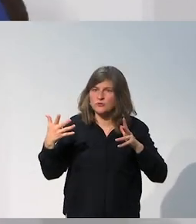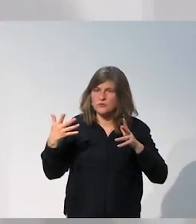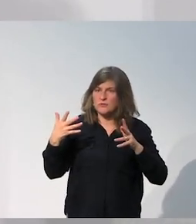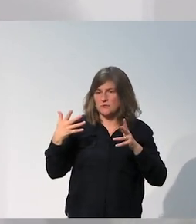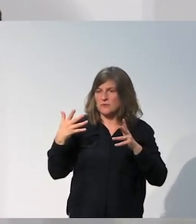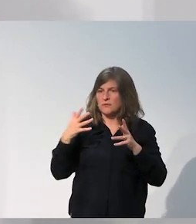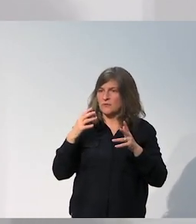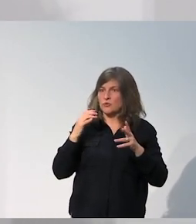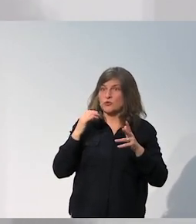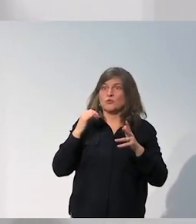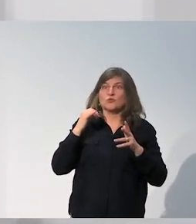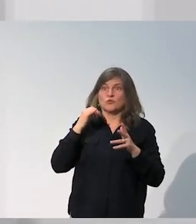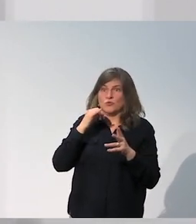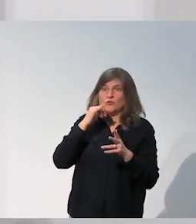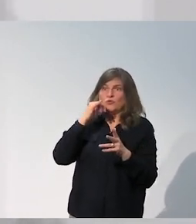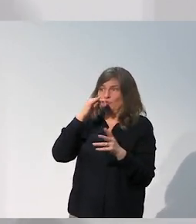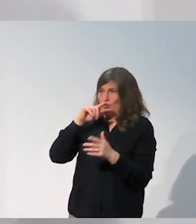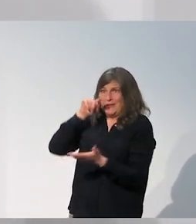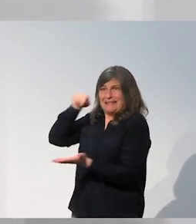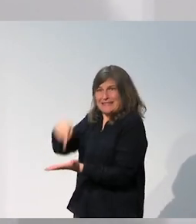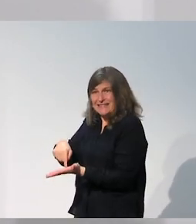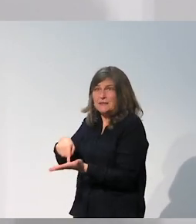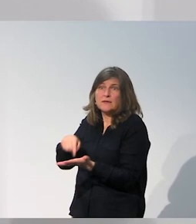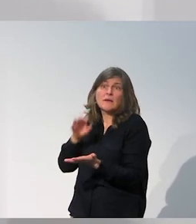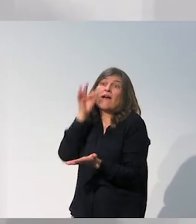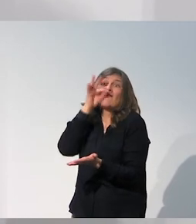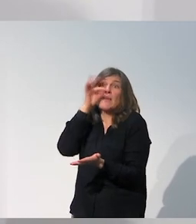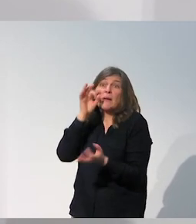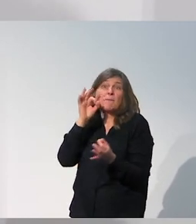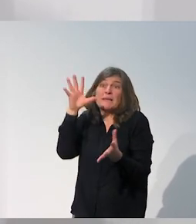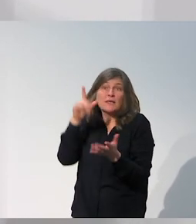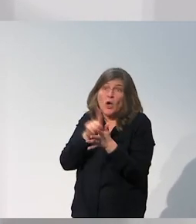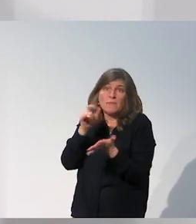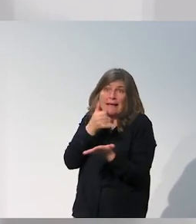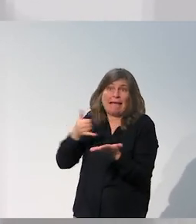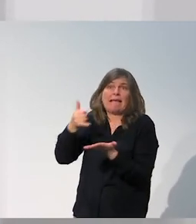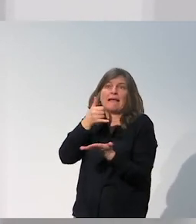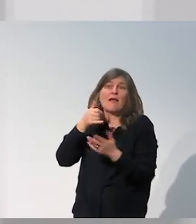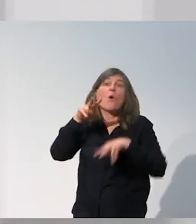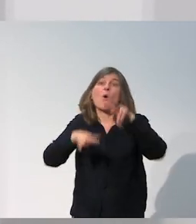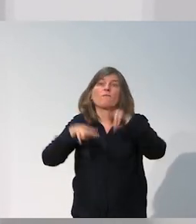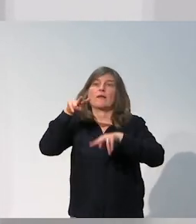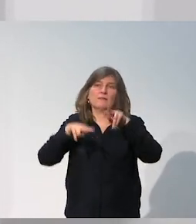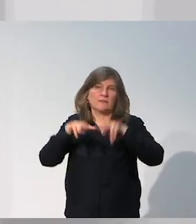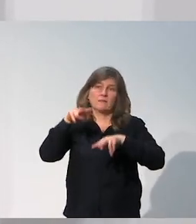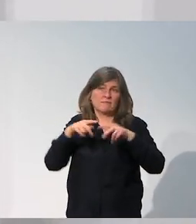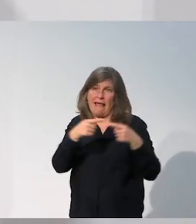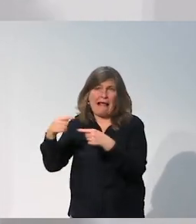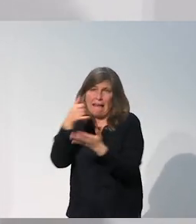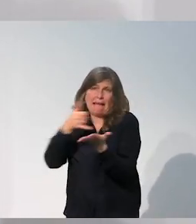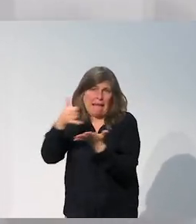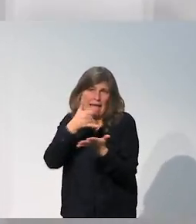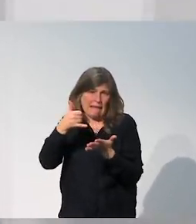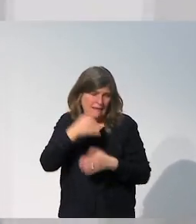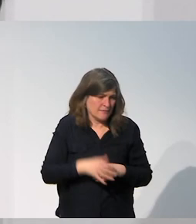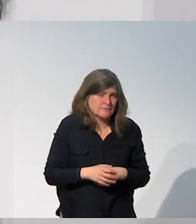jusque sur son île, hein, parce que la ferme est une île, l'Auvergne est une île, c'est Alexandre Vialat qui l'a dit, c'est pas moi, hein, voilà. Hein.